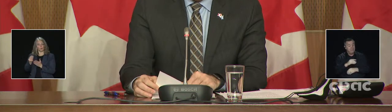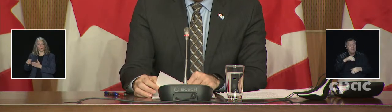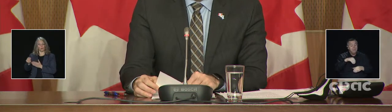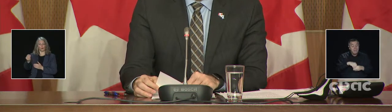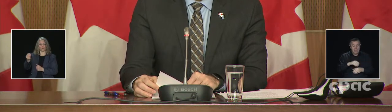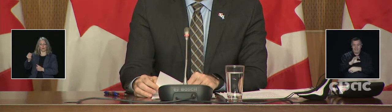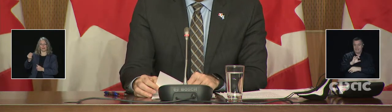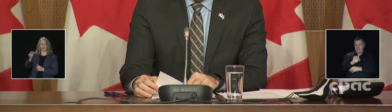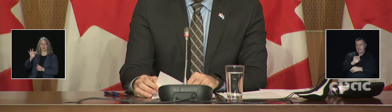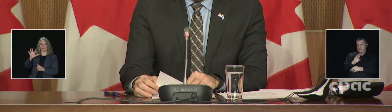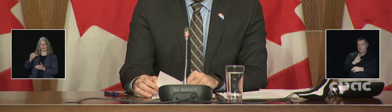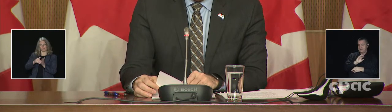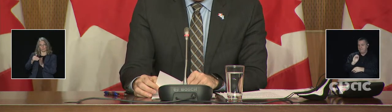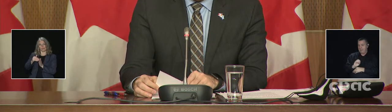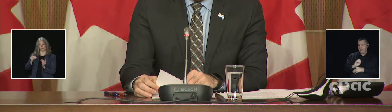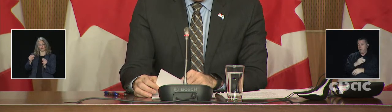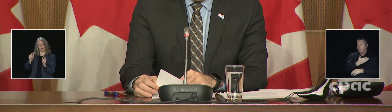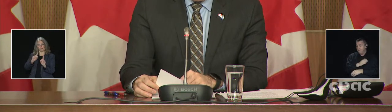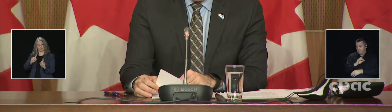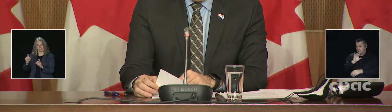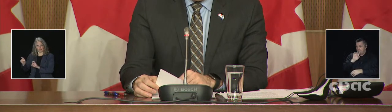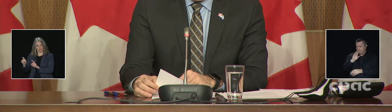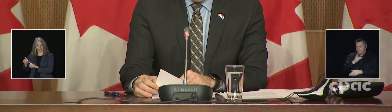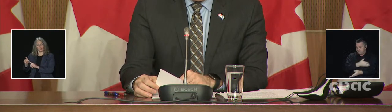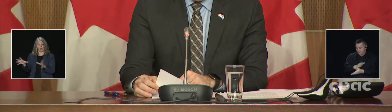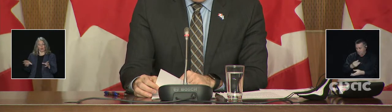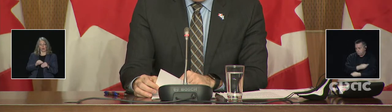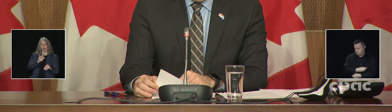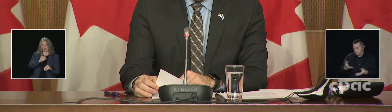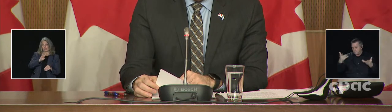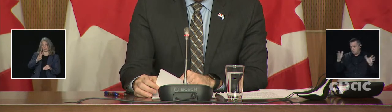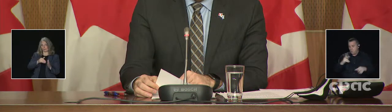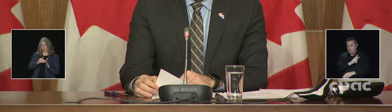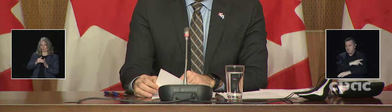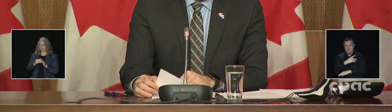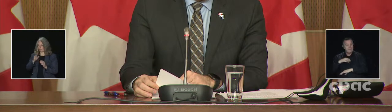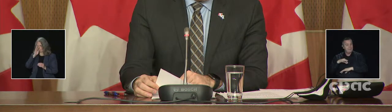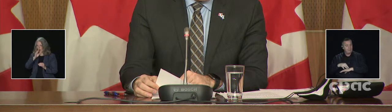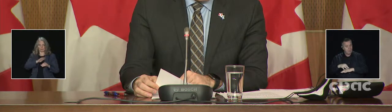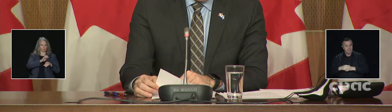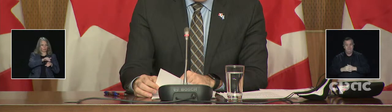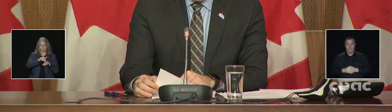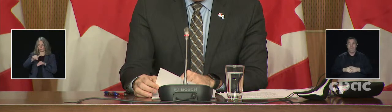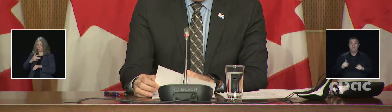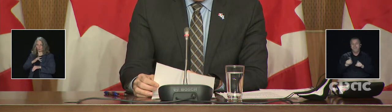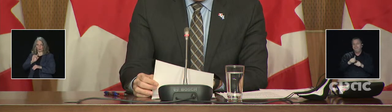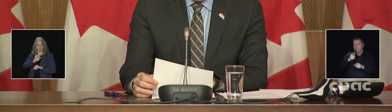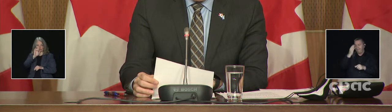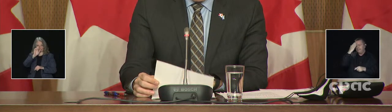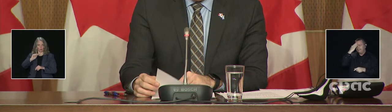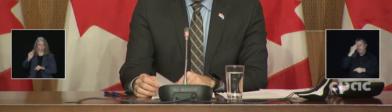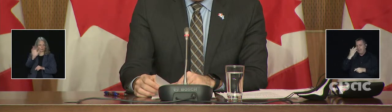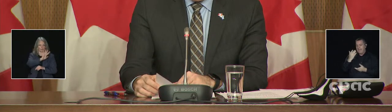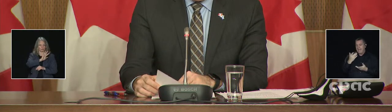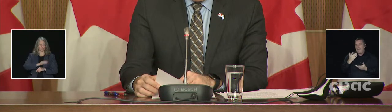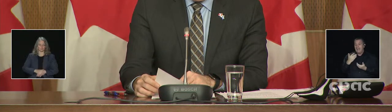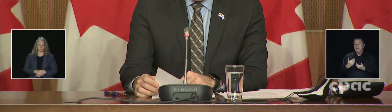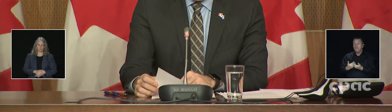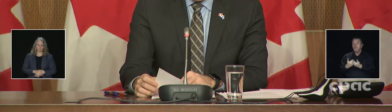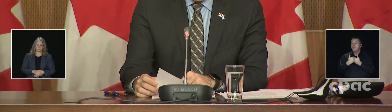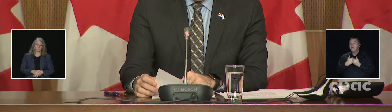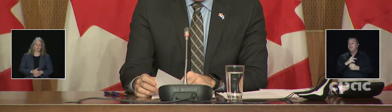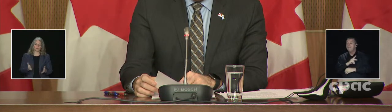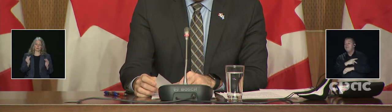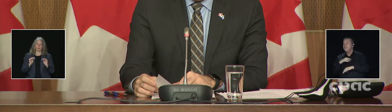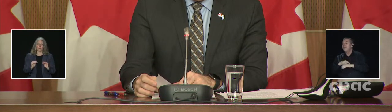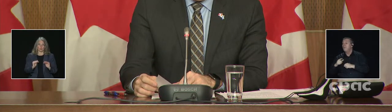86 millions ont été livrés directement aux provinces et aux territoires. Comme vous le savez, toutefois, les demandes des provinces